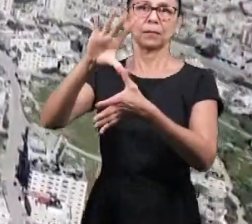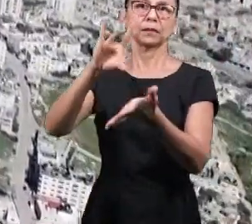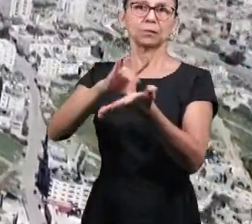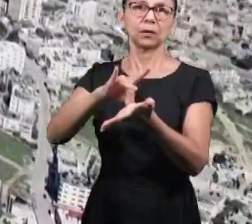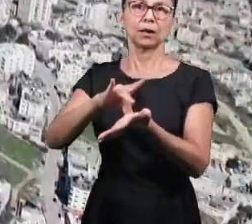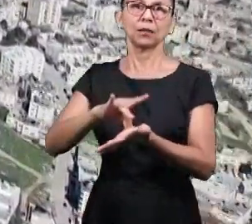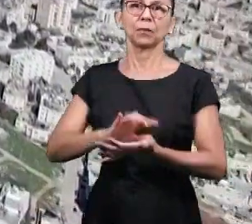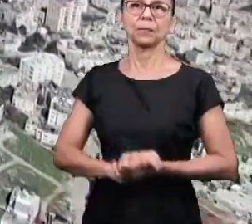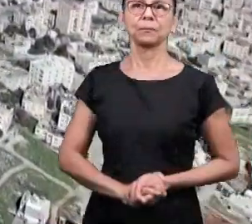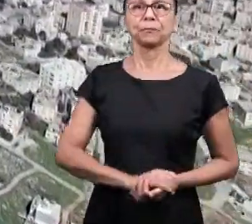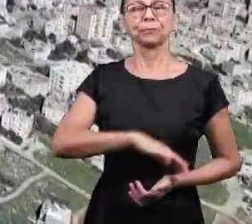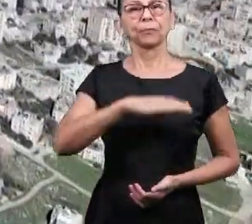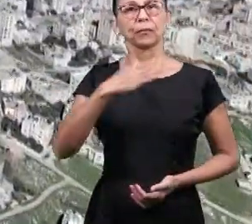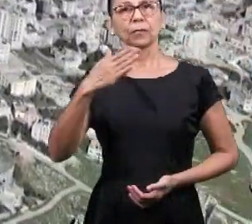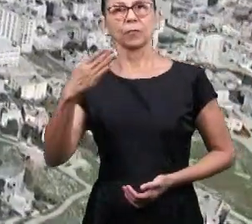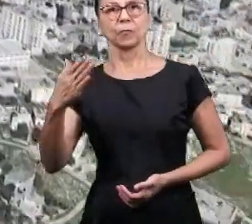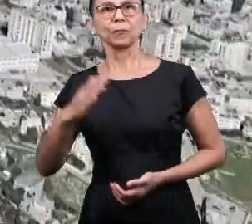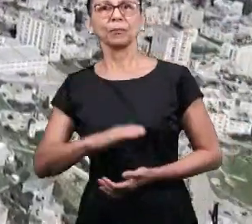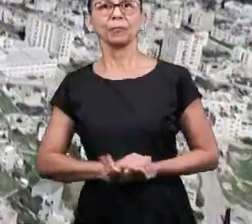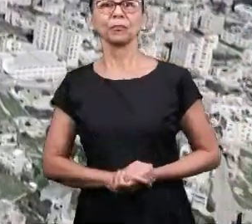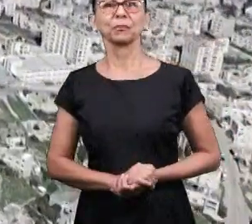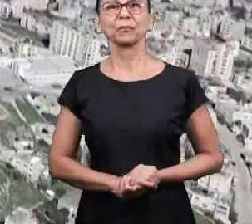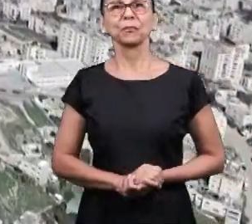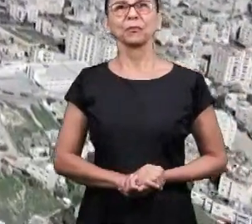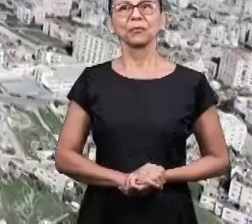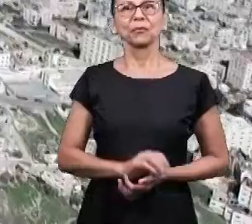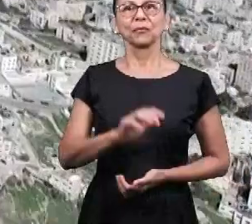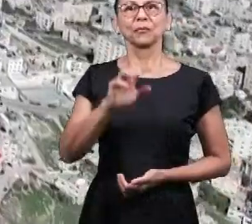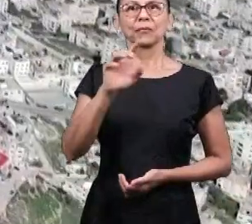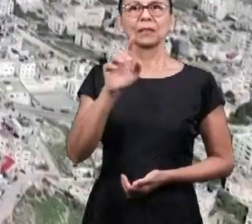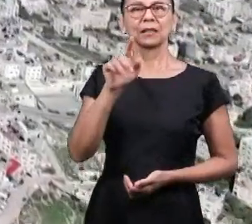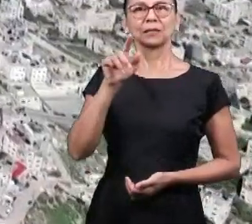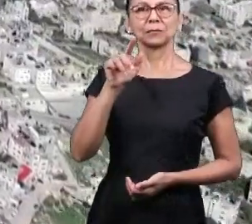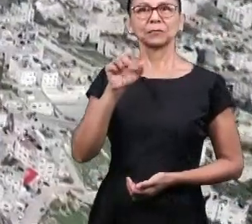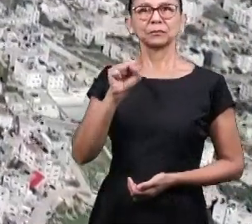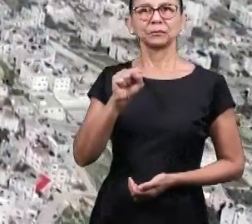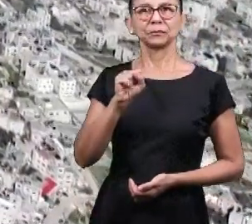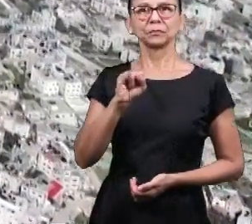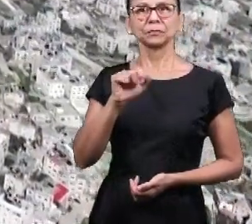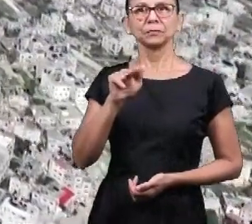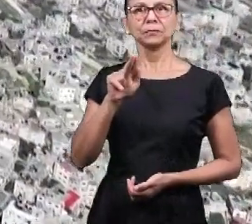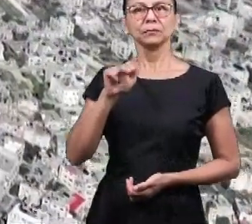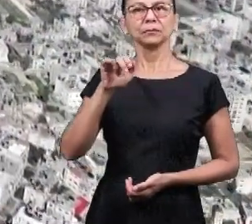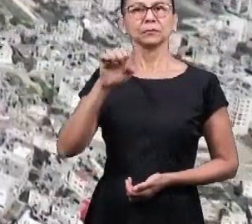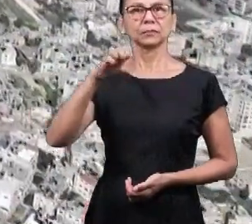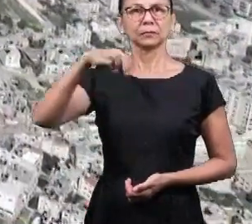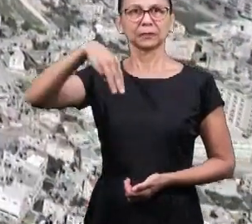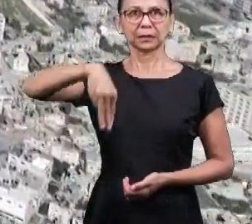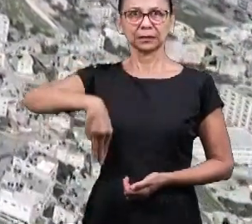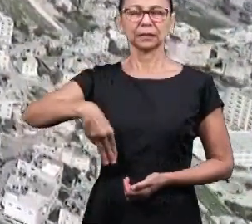région extrêmement montagneuse et est arrivé jusqu'à la région de Sichem,